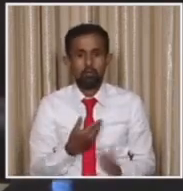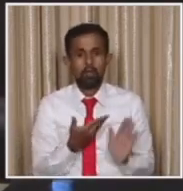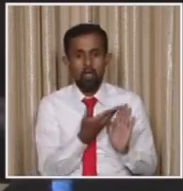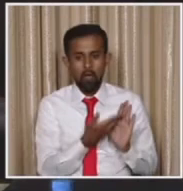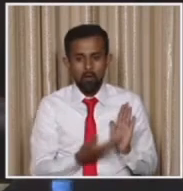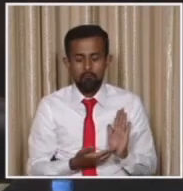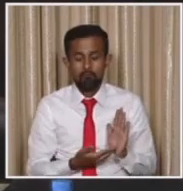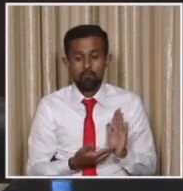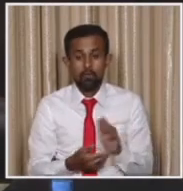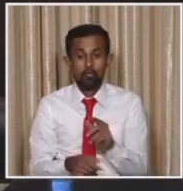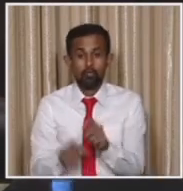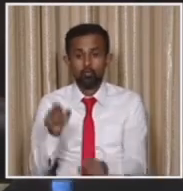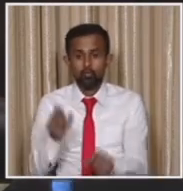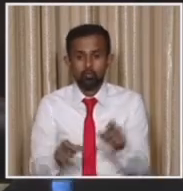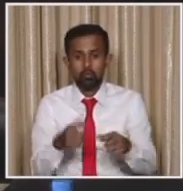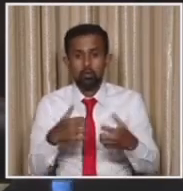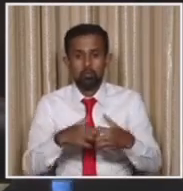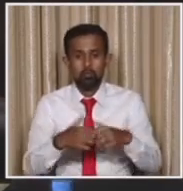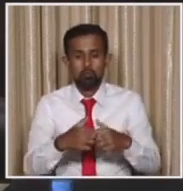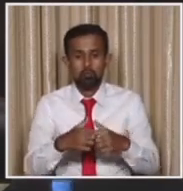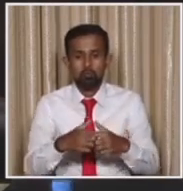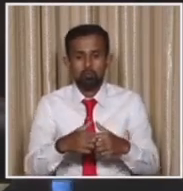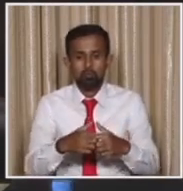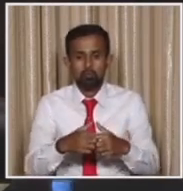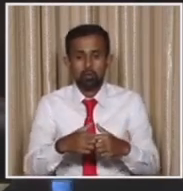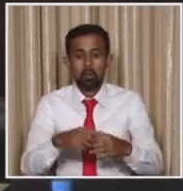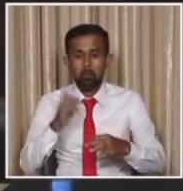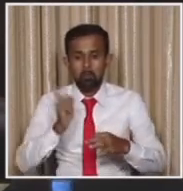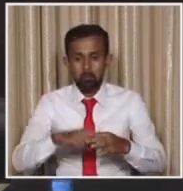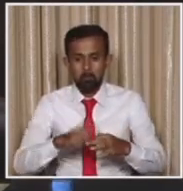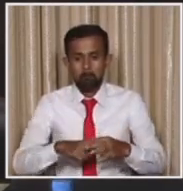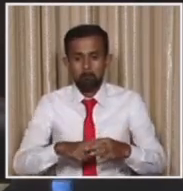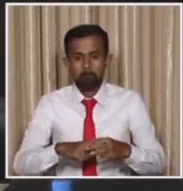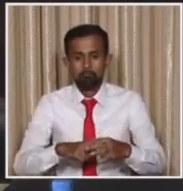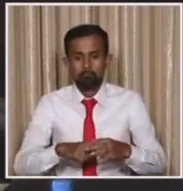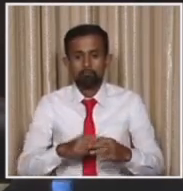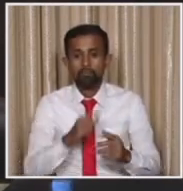තියෙන්නේ ලබඳියාවන්ගේ ගැටලුවක්. ඒ නිසා ඒ ප්‍රශ්නේ